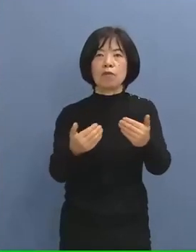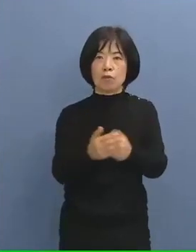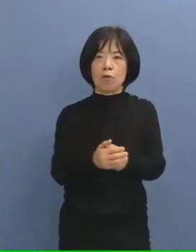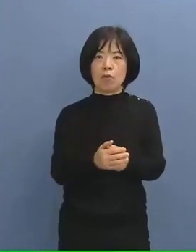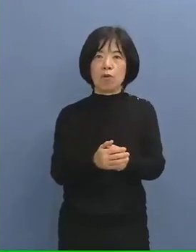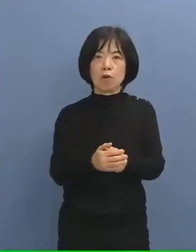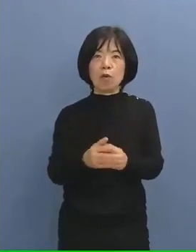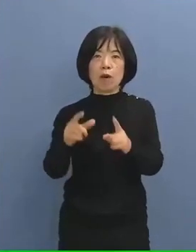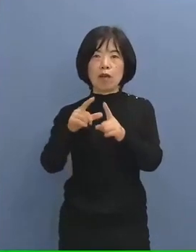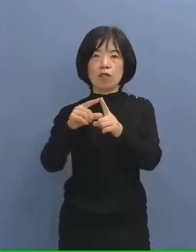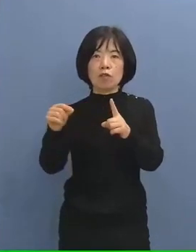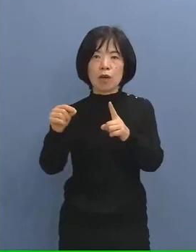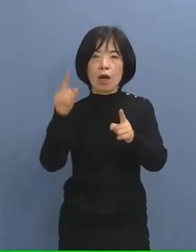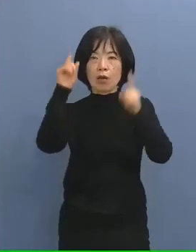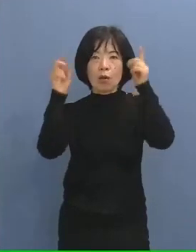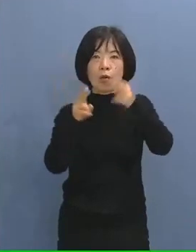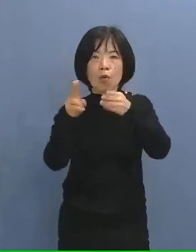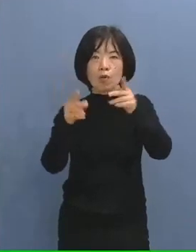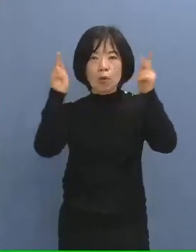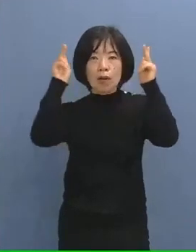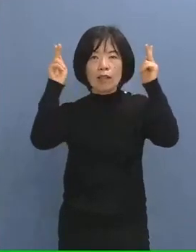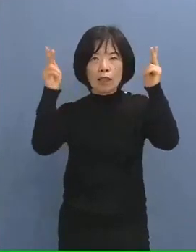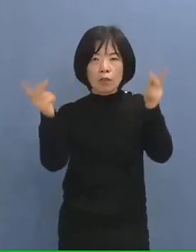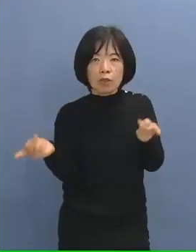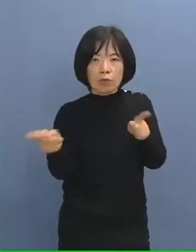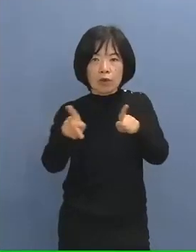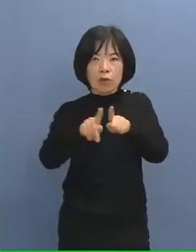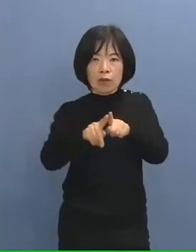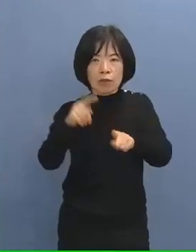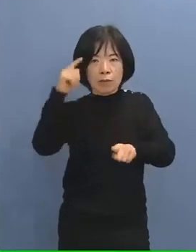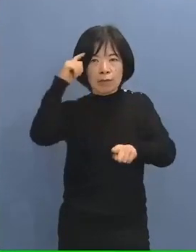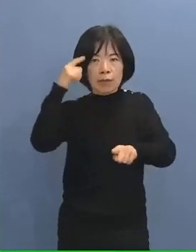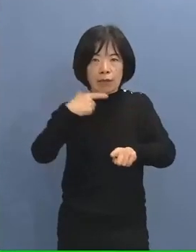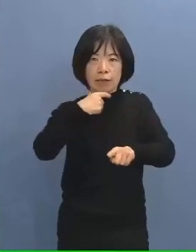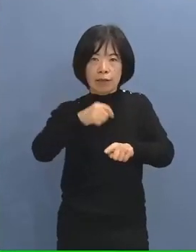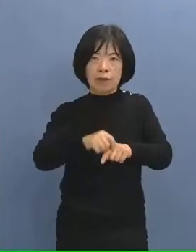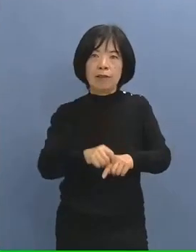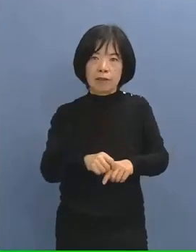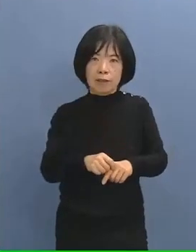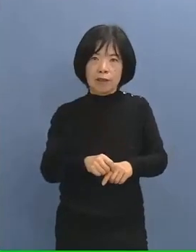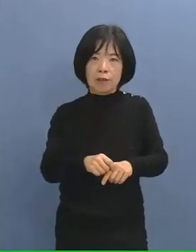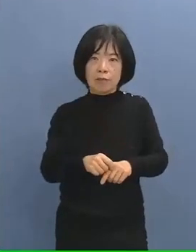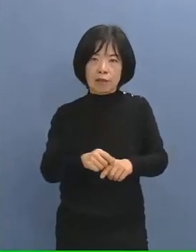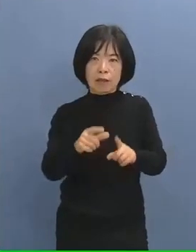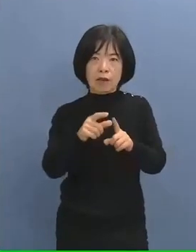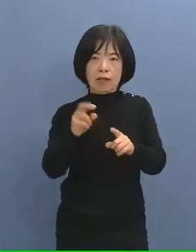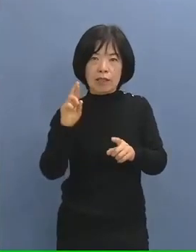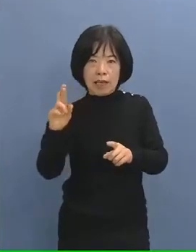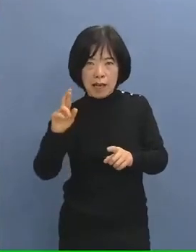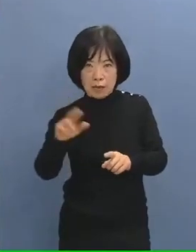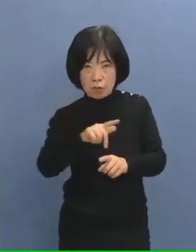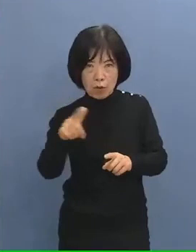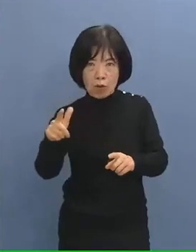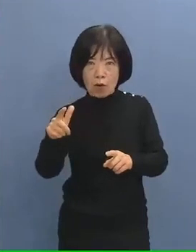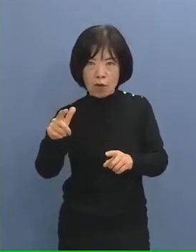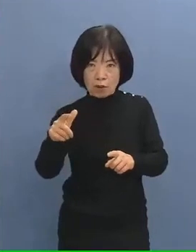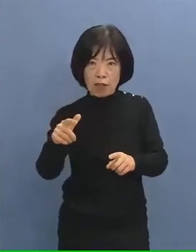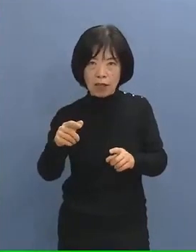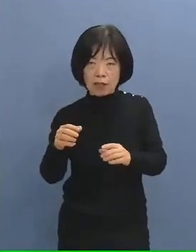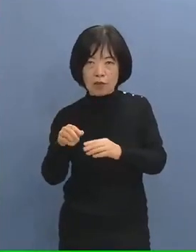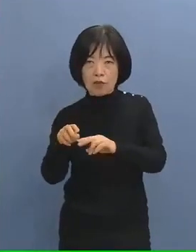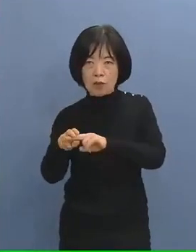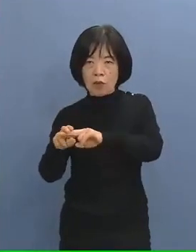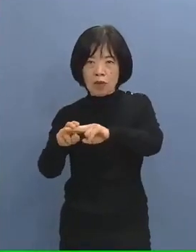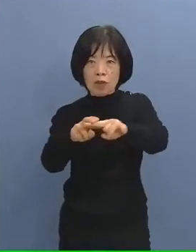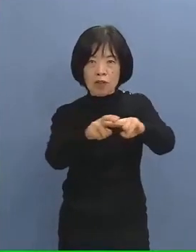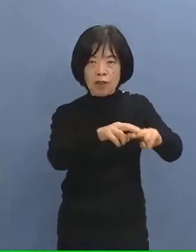ながら一つのバスツアーで組むのか、それとも周遊のなんていうかその JR さんのとか